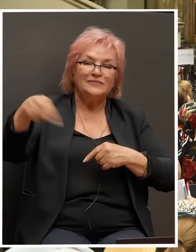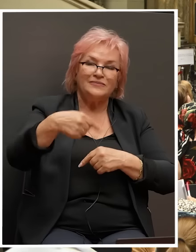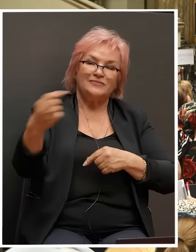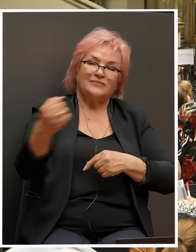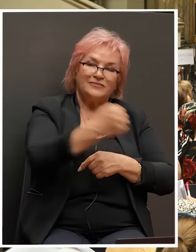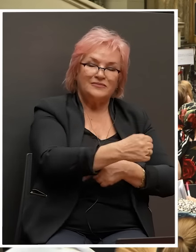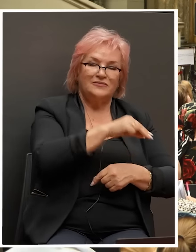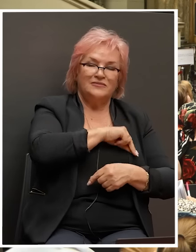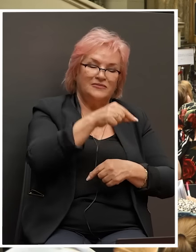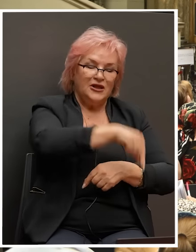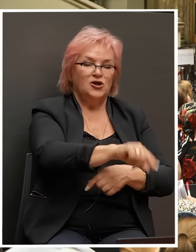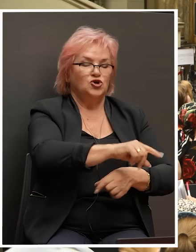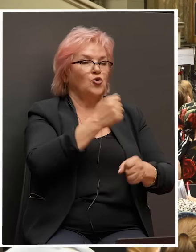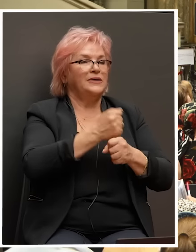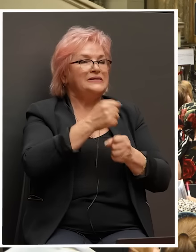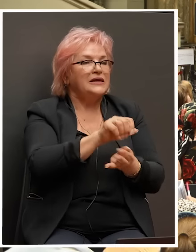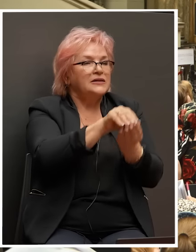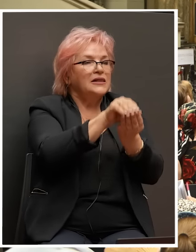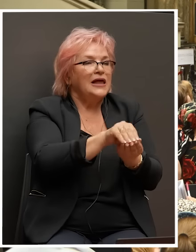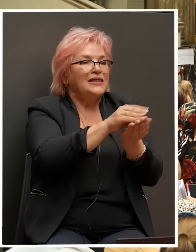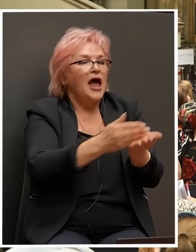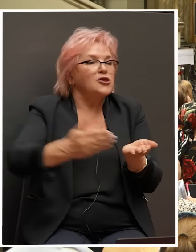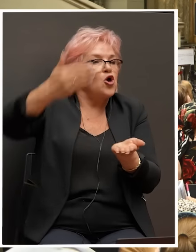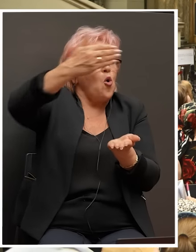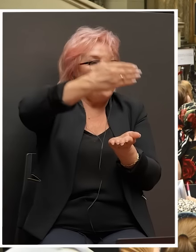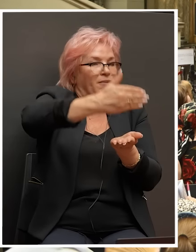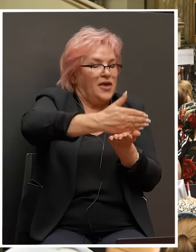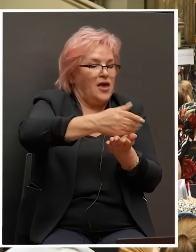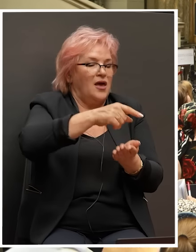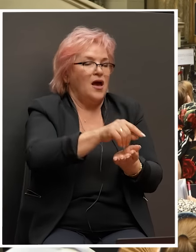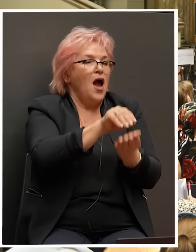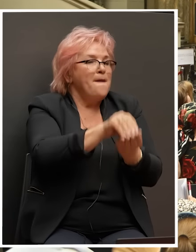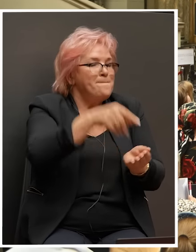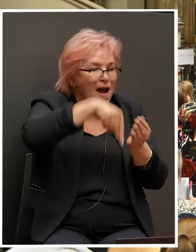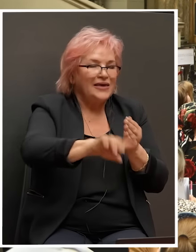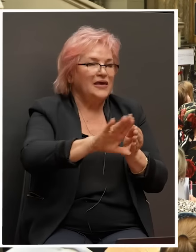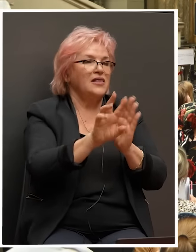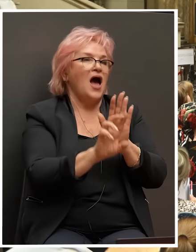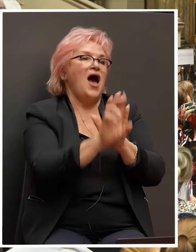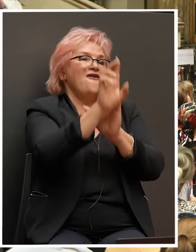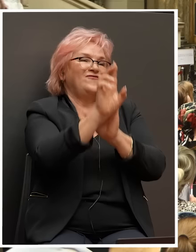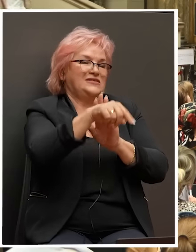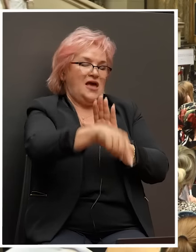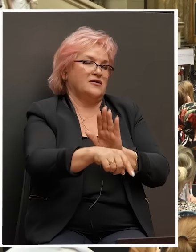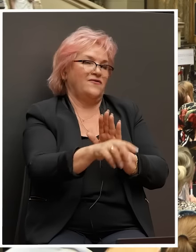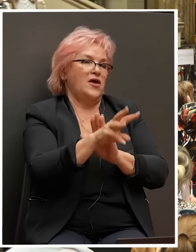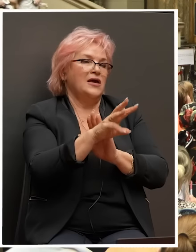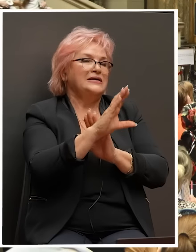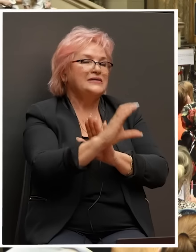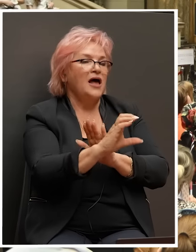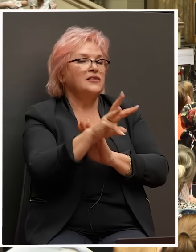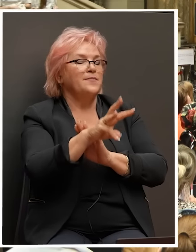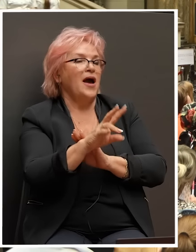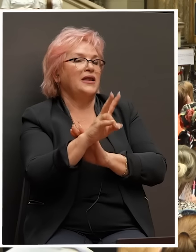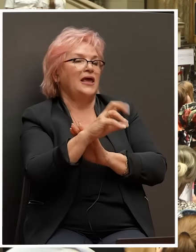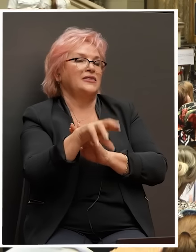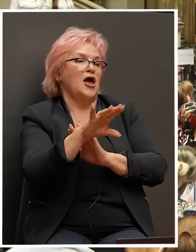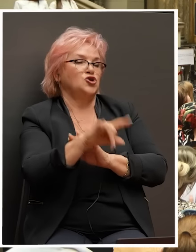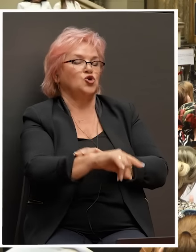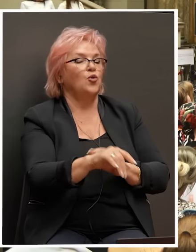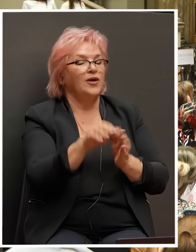Перетти, чтобы он сделал надгробие для не над могилой, а просто в церкви Санта-Мария-Маджоре надгробие